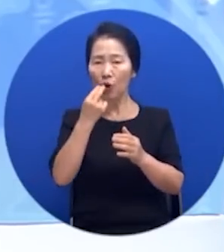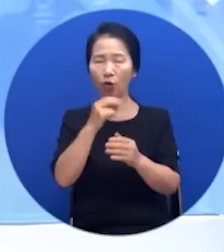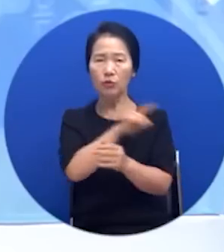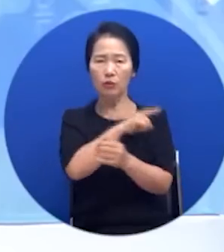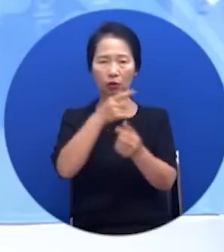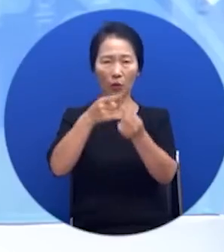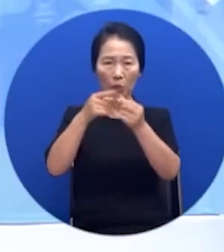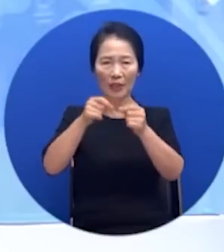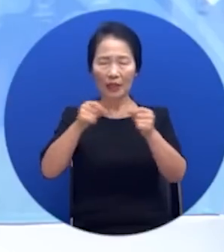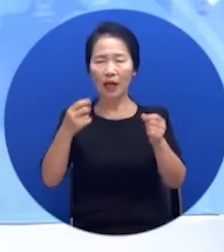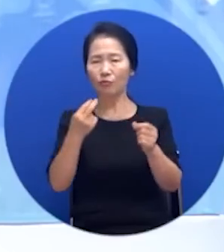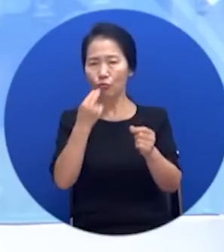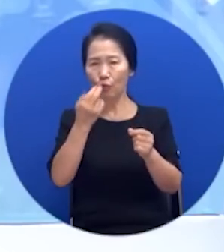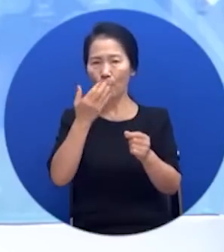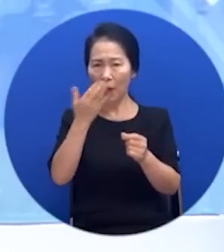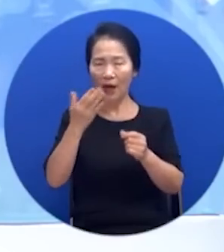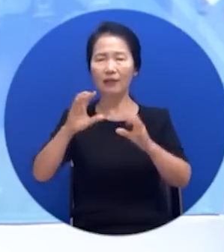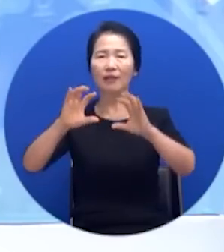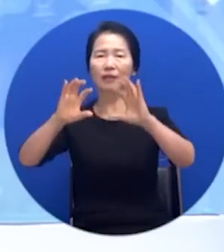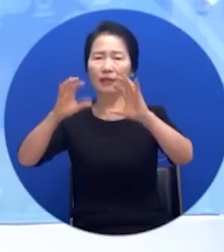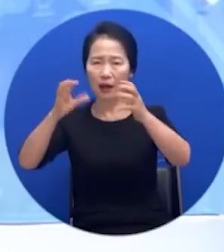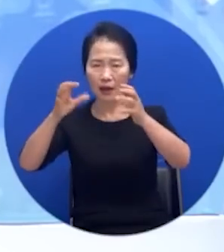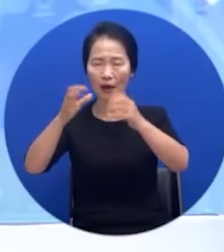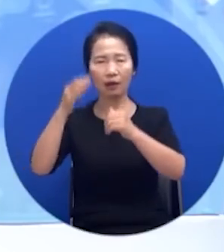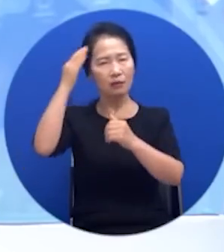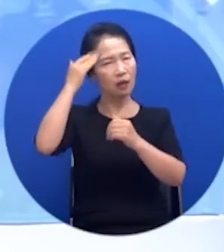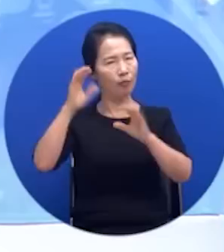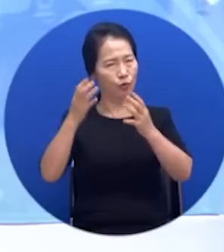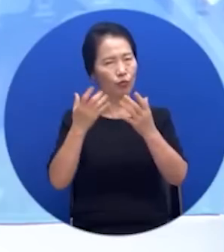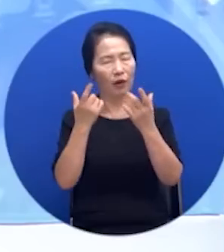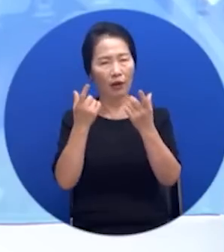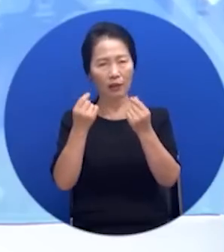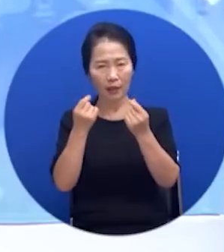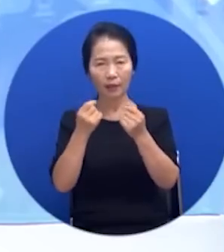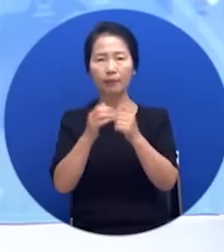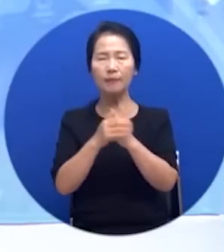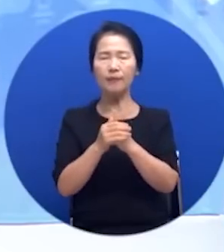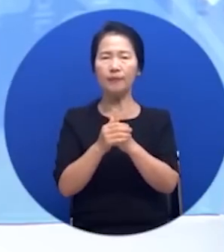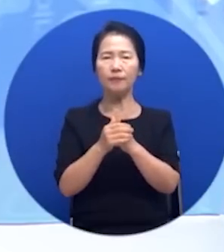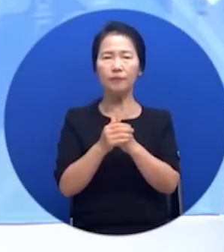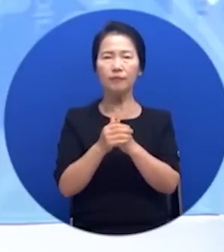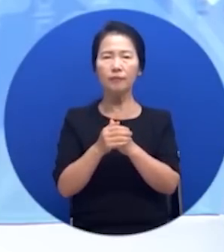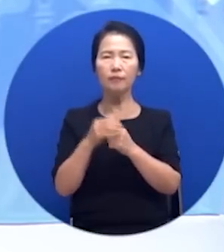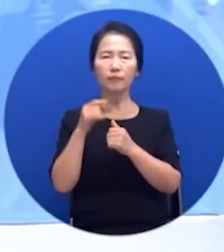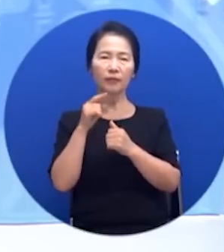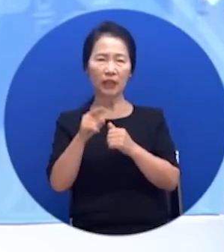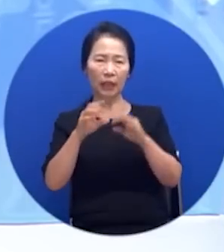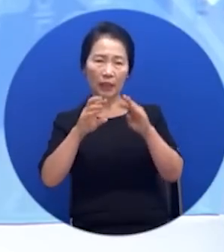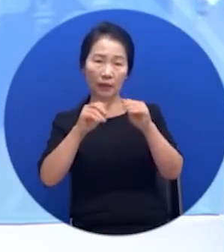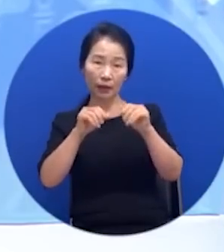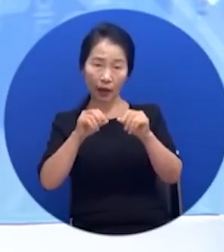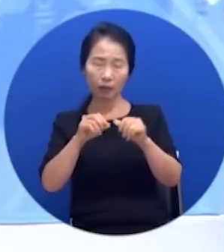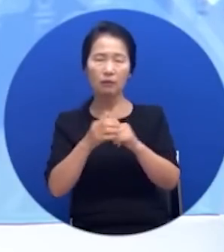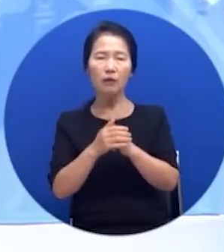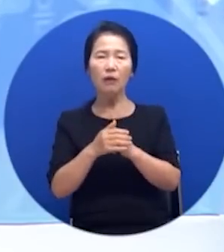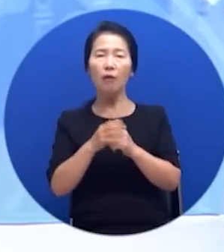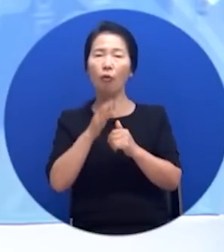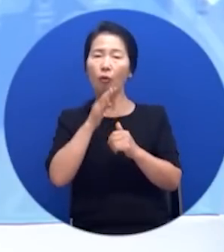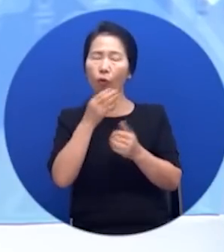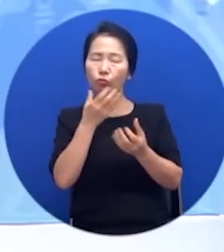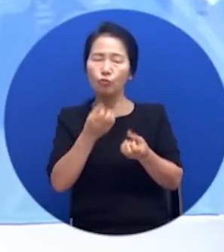번째인 나라로 대한민국이 될 것이라는 이 땅을 향한 실제적 축복의